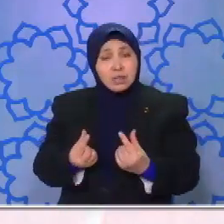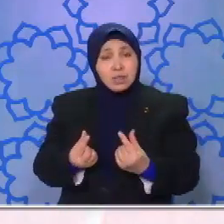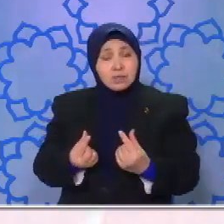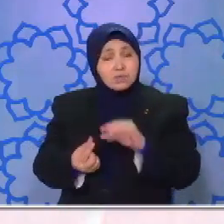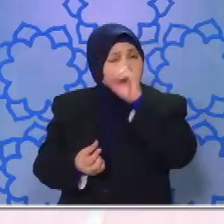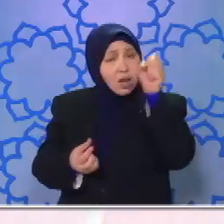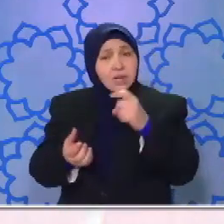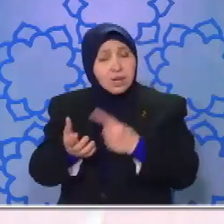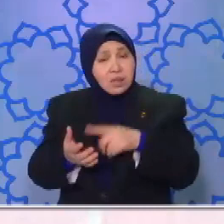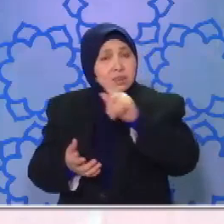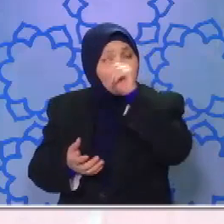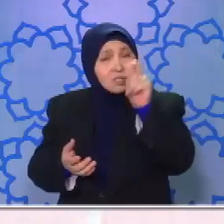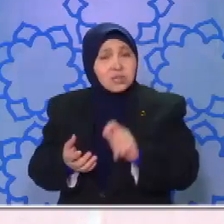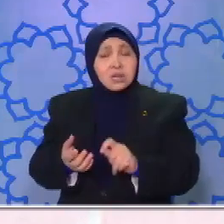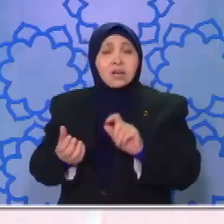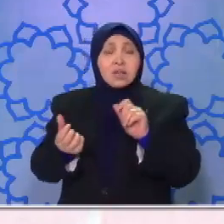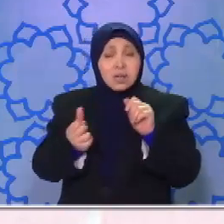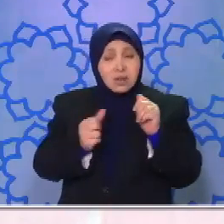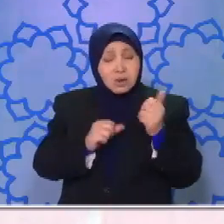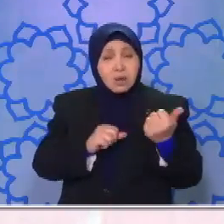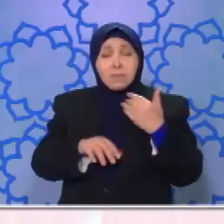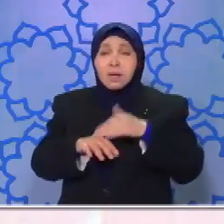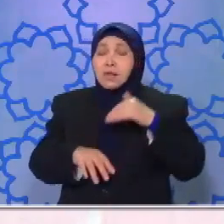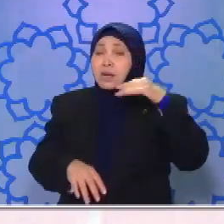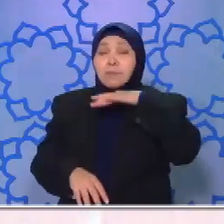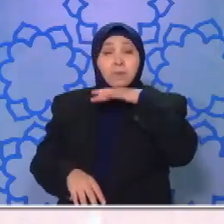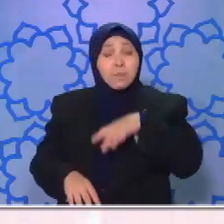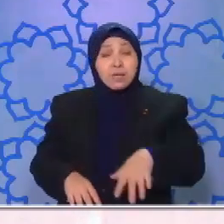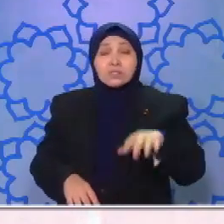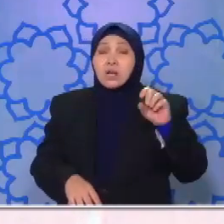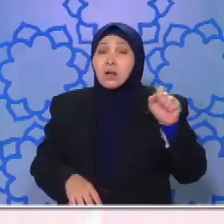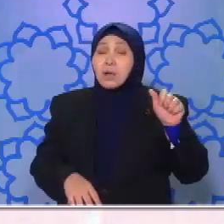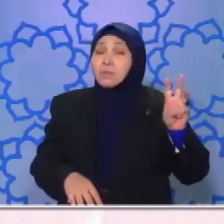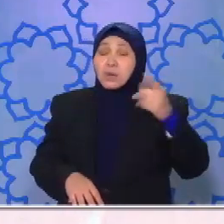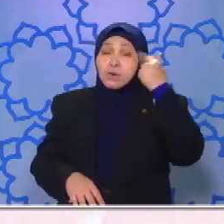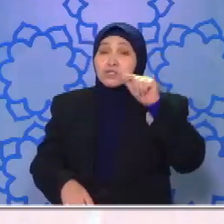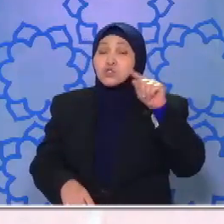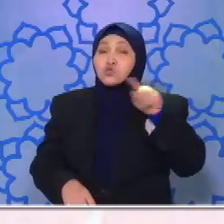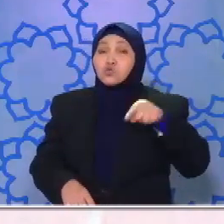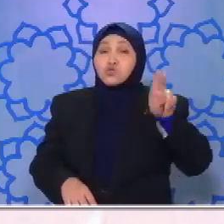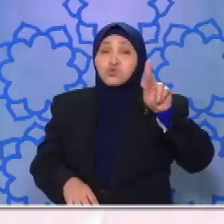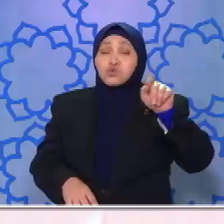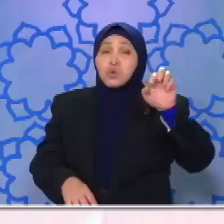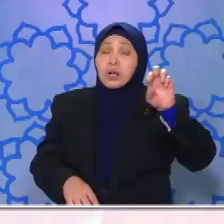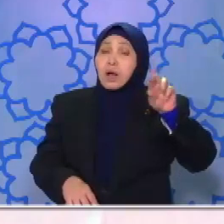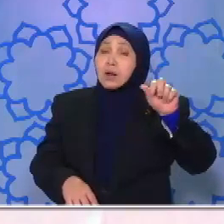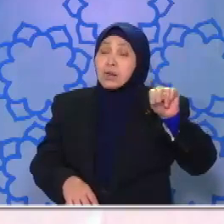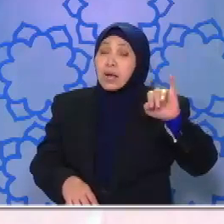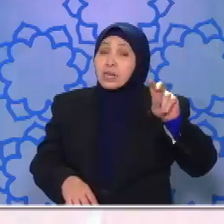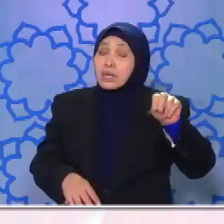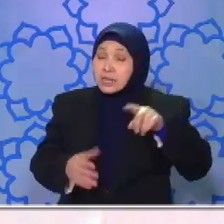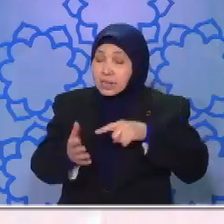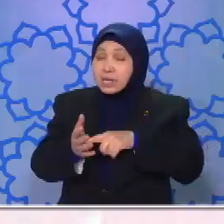Soalan inilah yang ditanyakan oleh puak Yahudi kepada Nabi Muhammad sallallahu alaihi wasallam, kerana Zulkarnain ini bermanfaat,